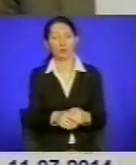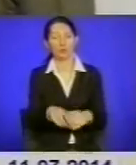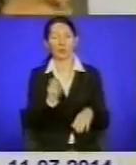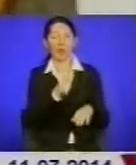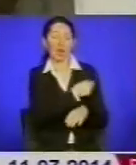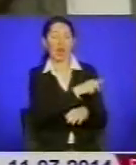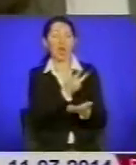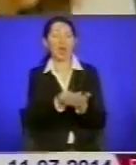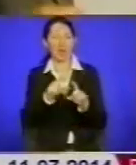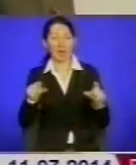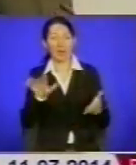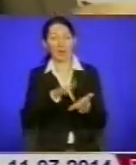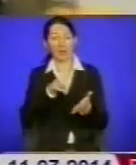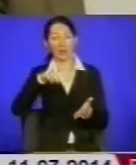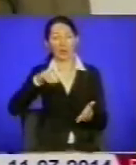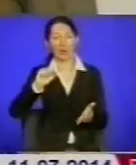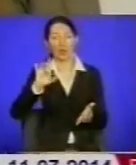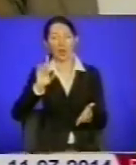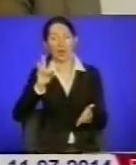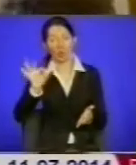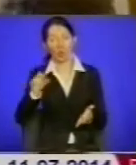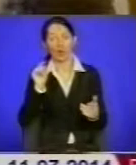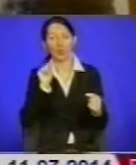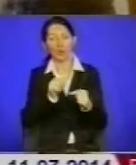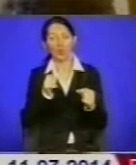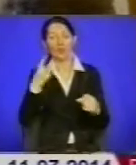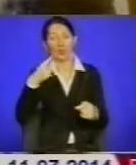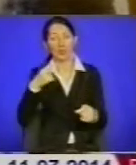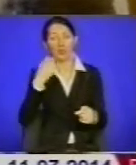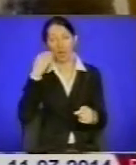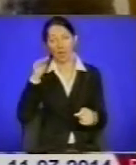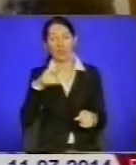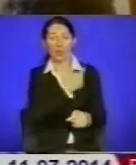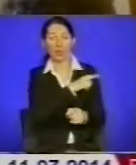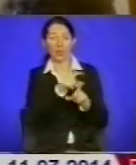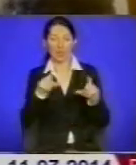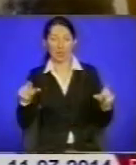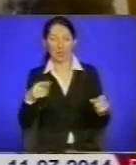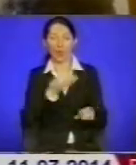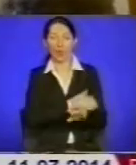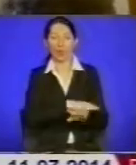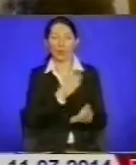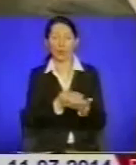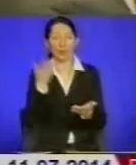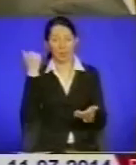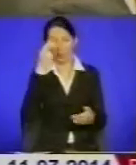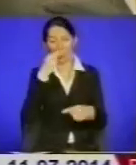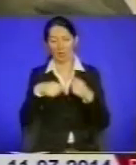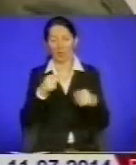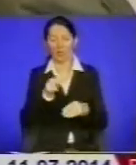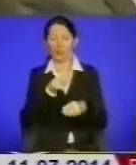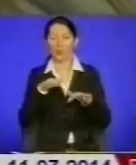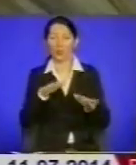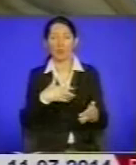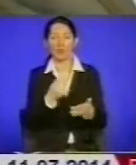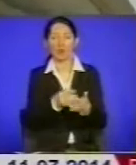Лікарня у місті Тернові належить до двадцятки кращих медичних закладів у Польщі і має давні традиції лікувальної справи. Свого часу